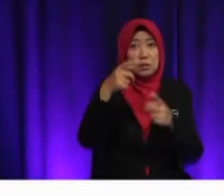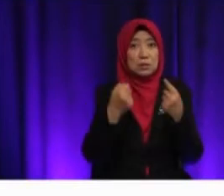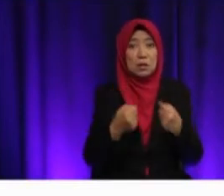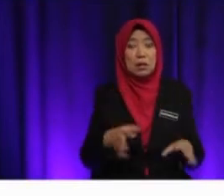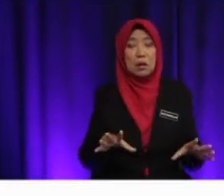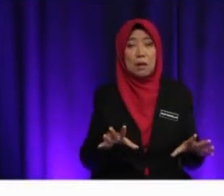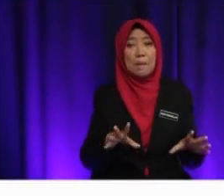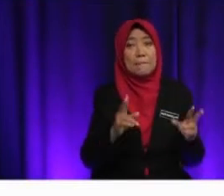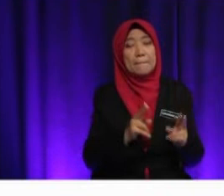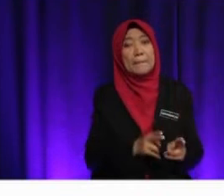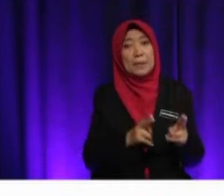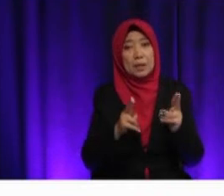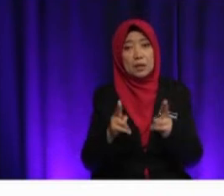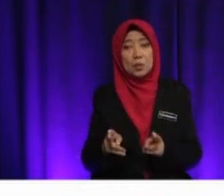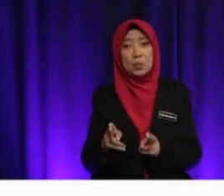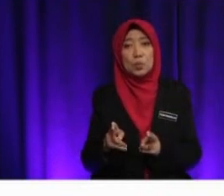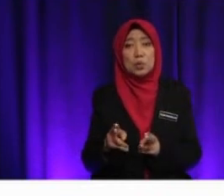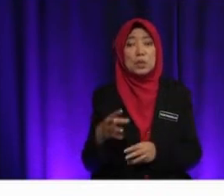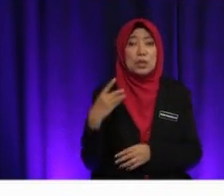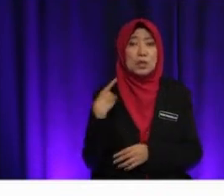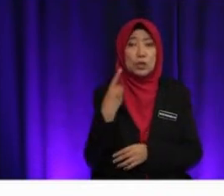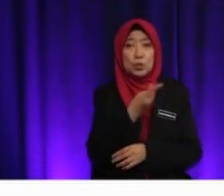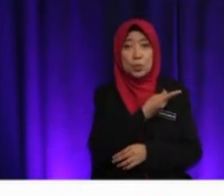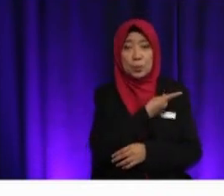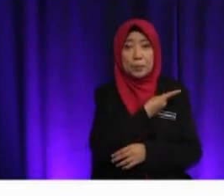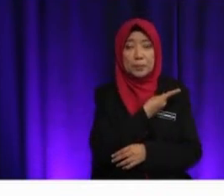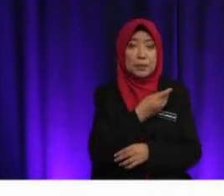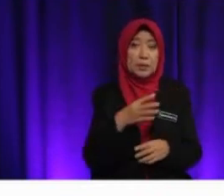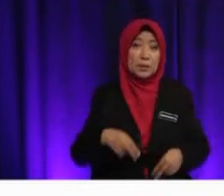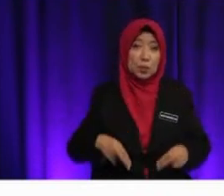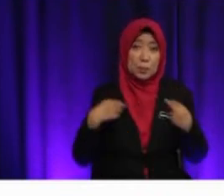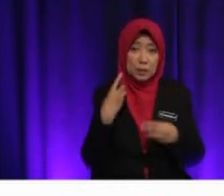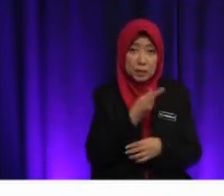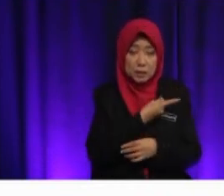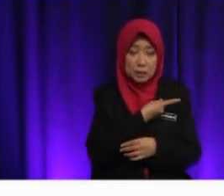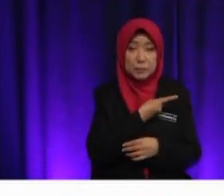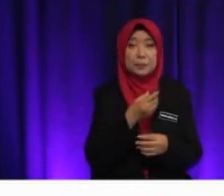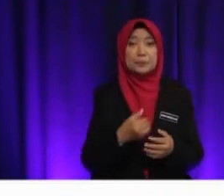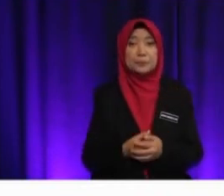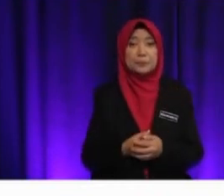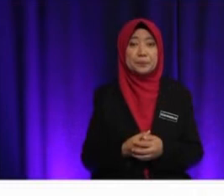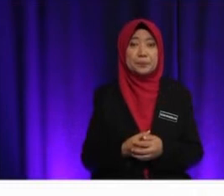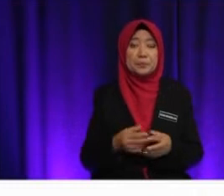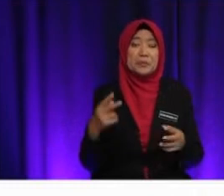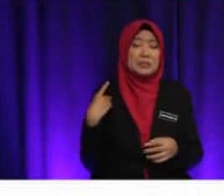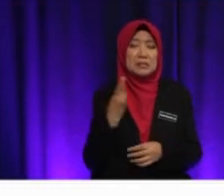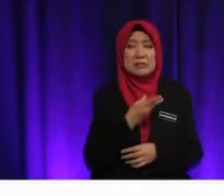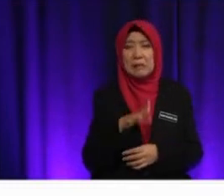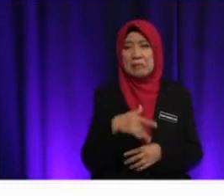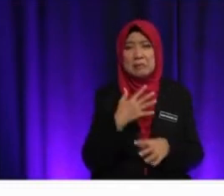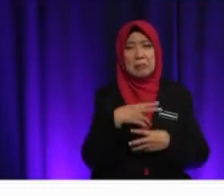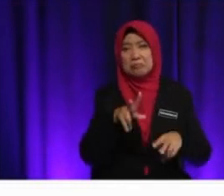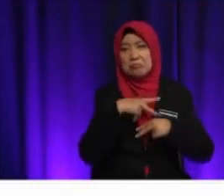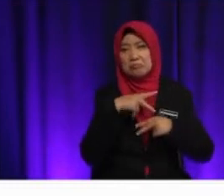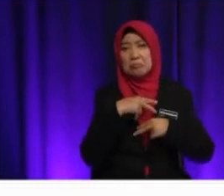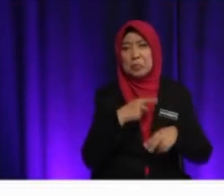mengatur kehidupan manusia bersesuaian dengan peraturan dan juga ketetapan. Kita saja yang tak puas hati. Betul, Ustaz.